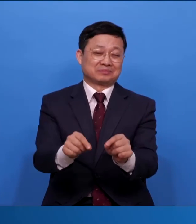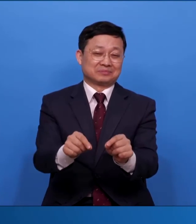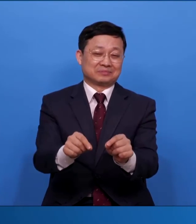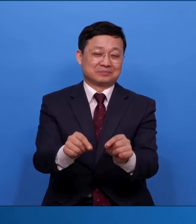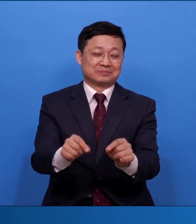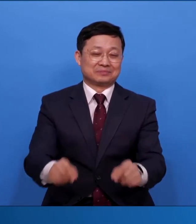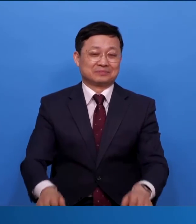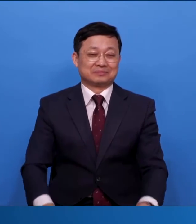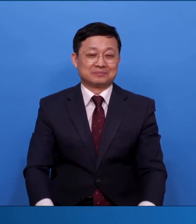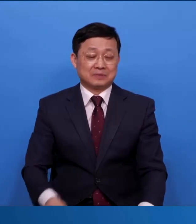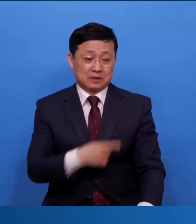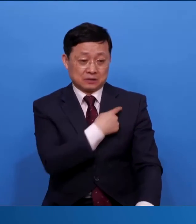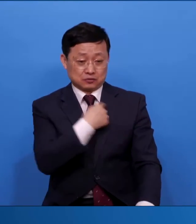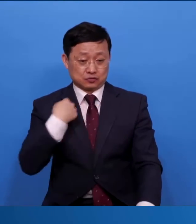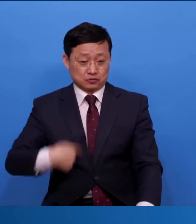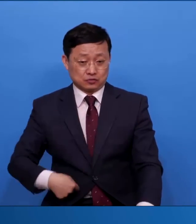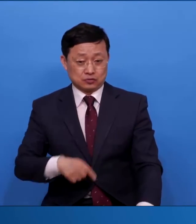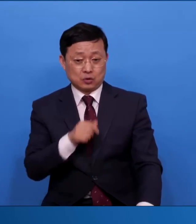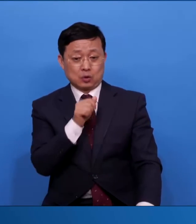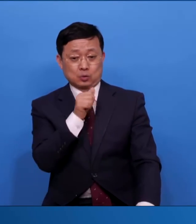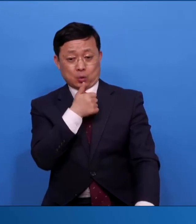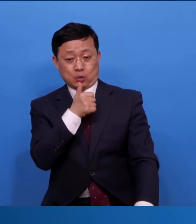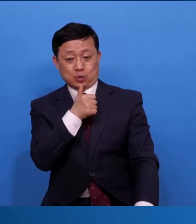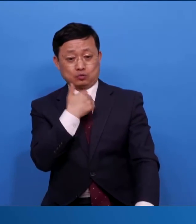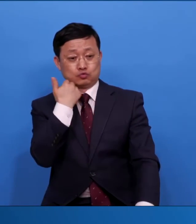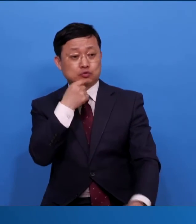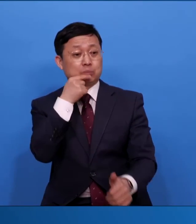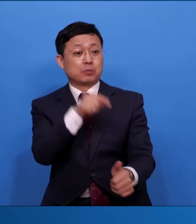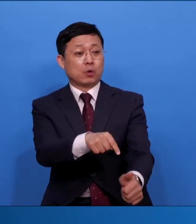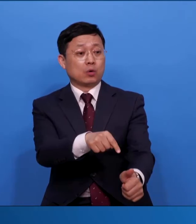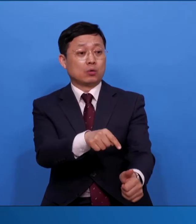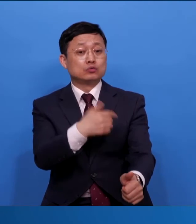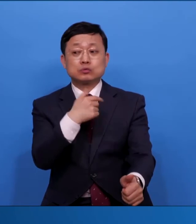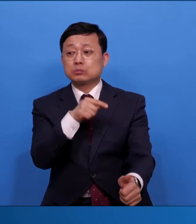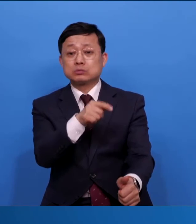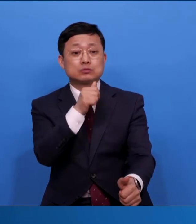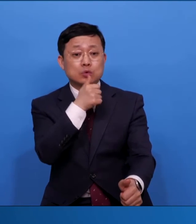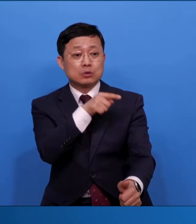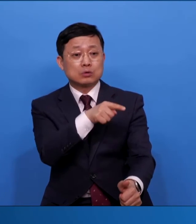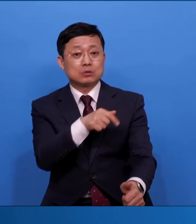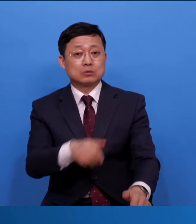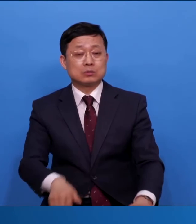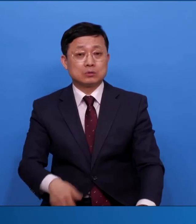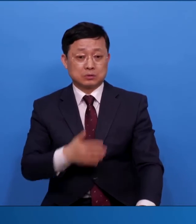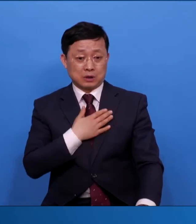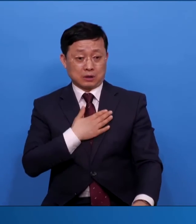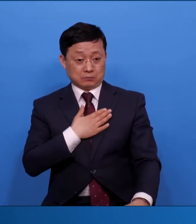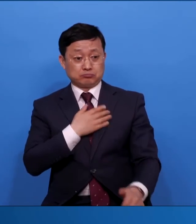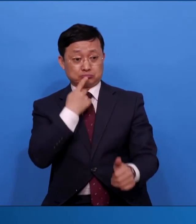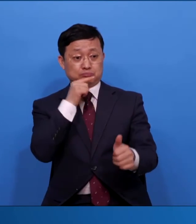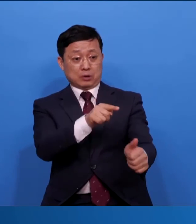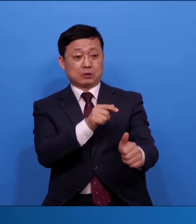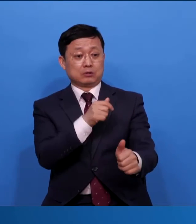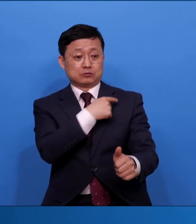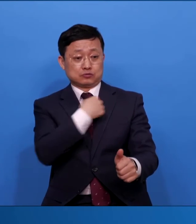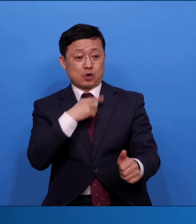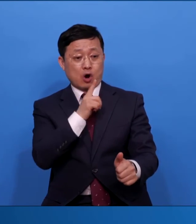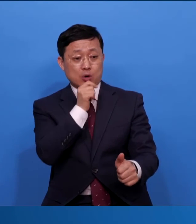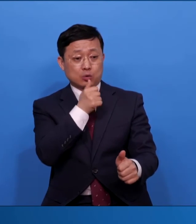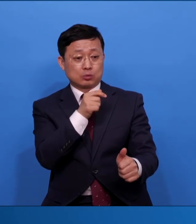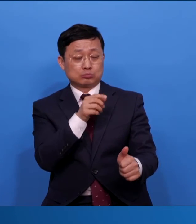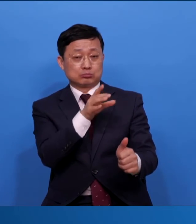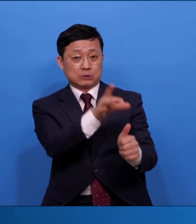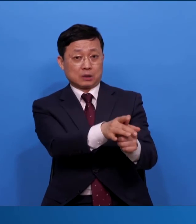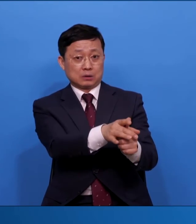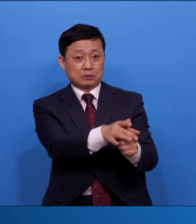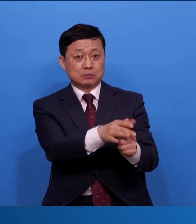자, 중국 통역을 누가 시킵니까? 那谁让他翻译中文的呢？ 우리 시키거든요. 是我们让他翻译的。 어떤